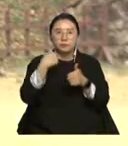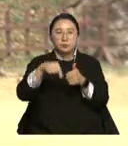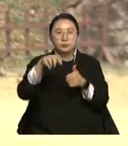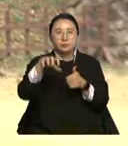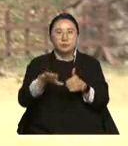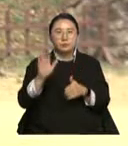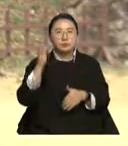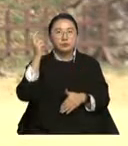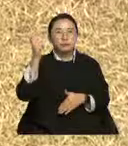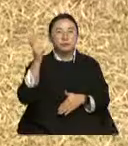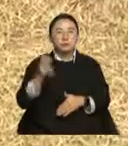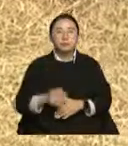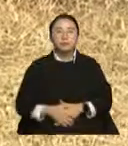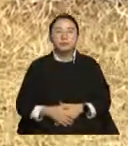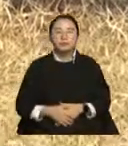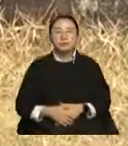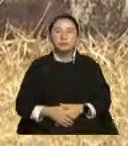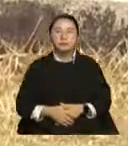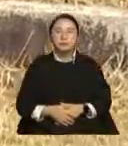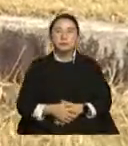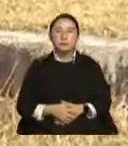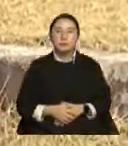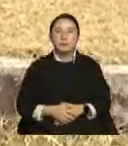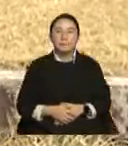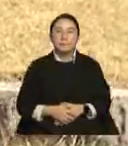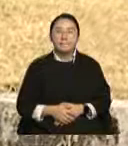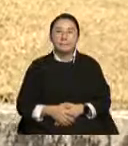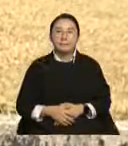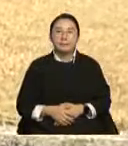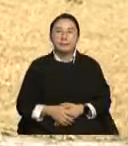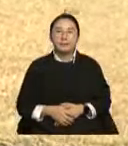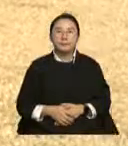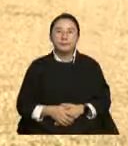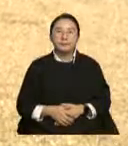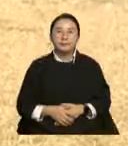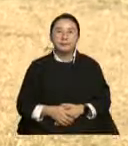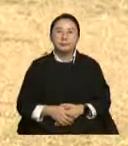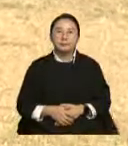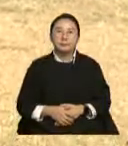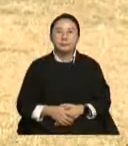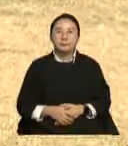교육의 장이 될 것으로 기대됩니다. 딜라이브 서울경기 케이블TV 박미연입니다.